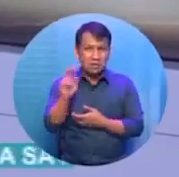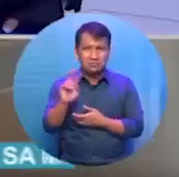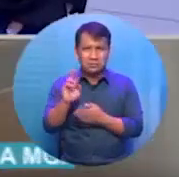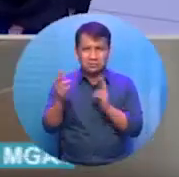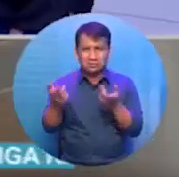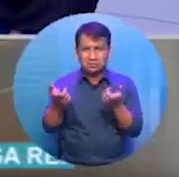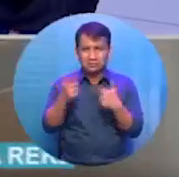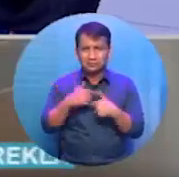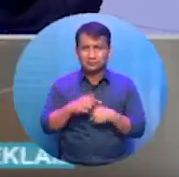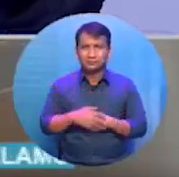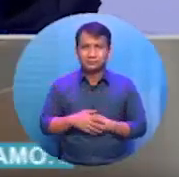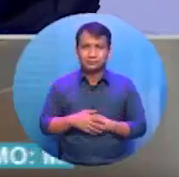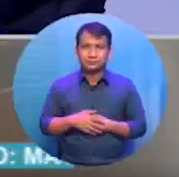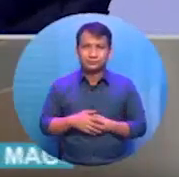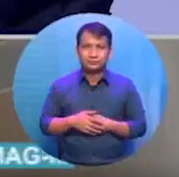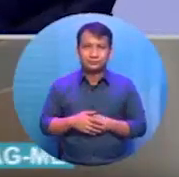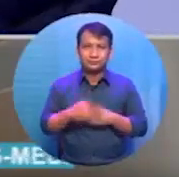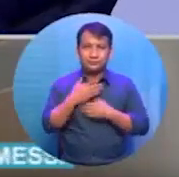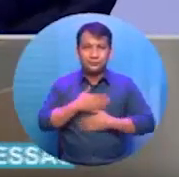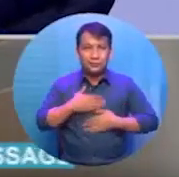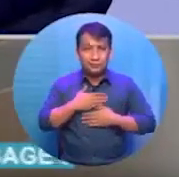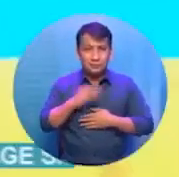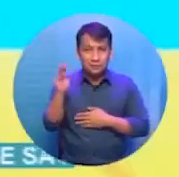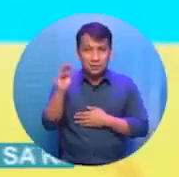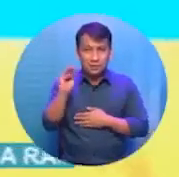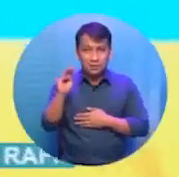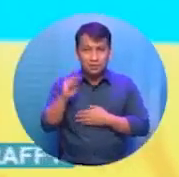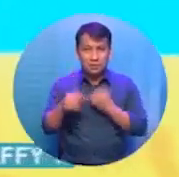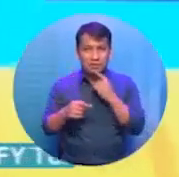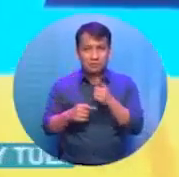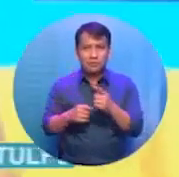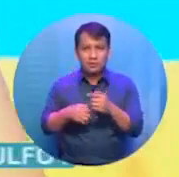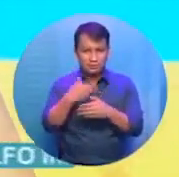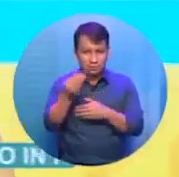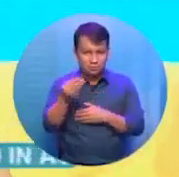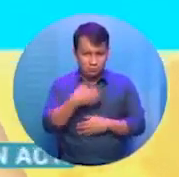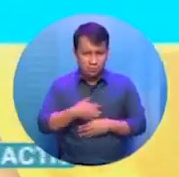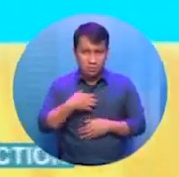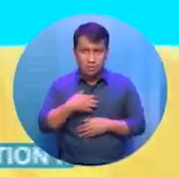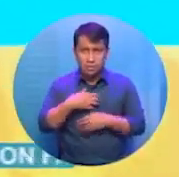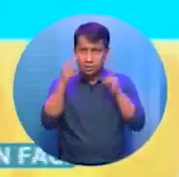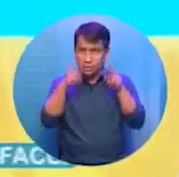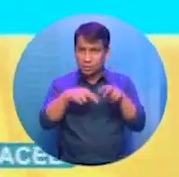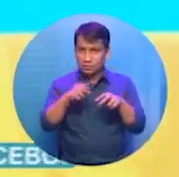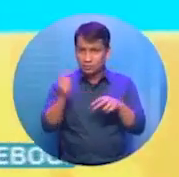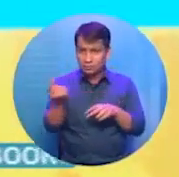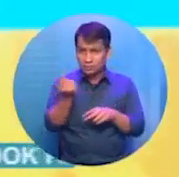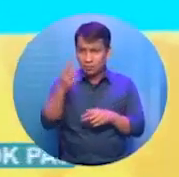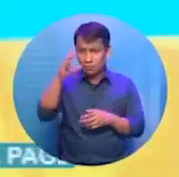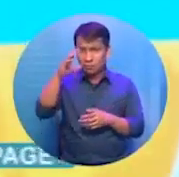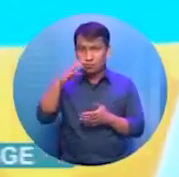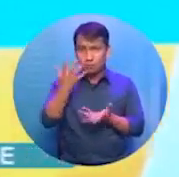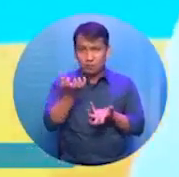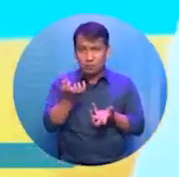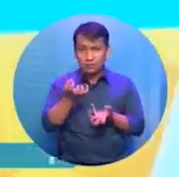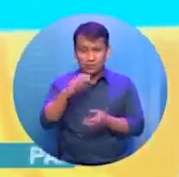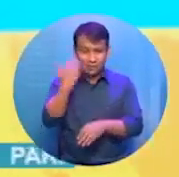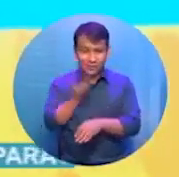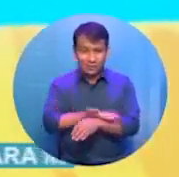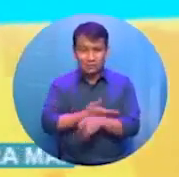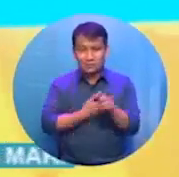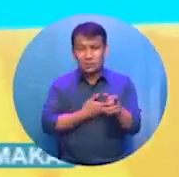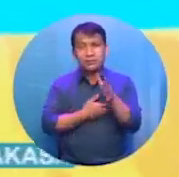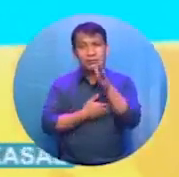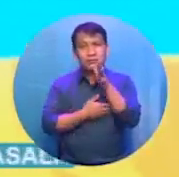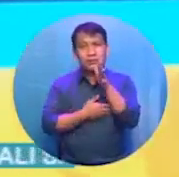abangan? Nako, happy Monday, Idol, mga kapatid. Itong isa nating kaso tungkol sa tanging hiling ng isang anak sa kanyang